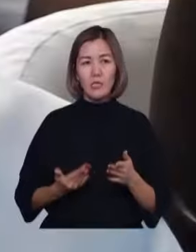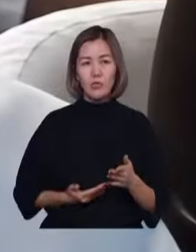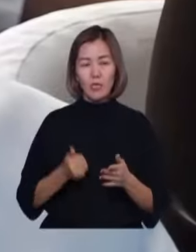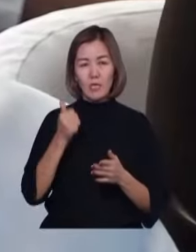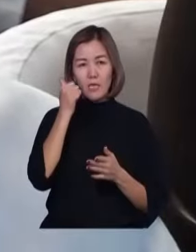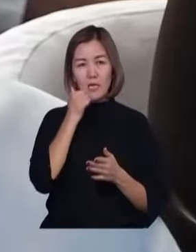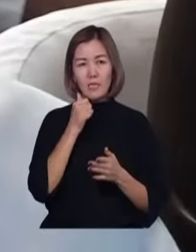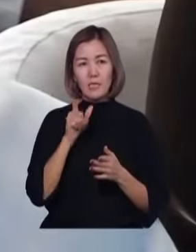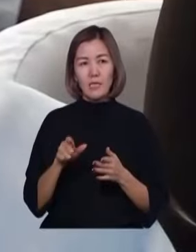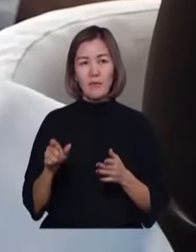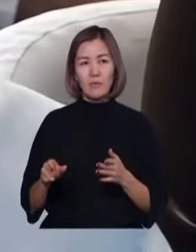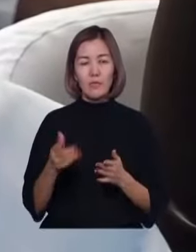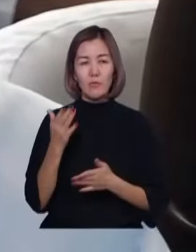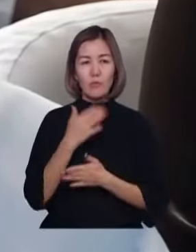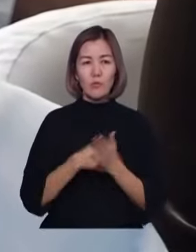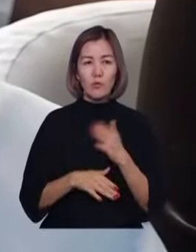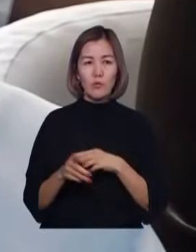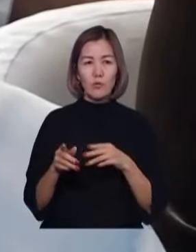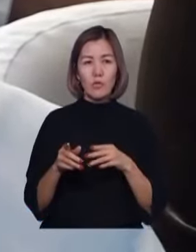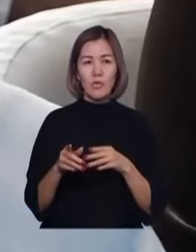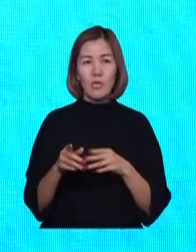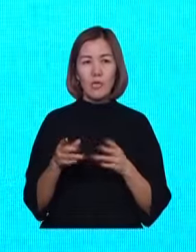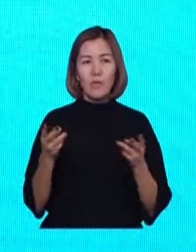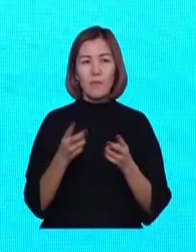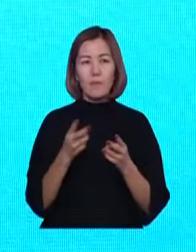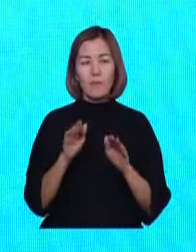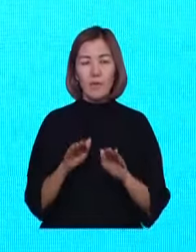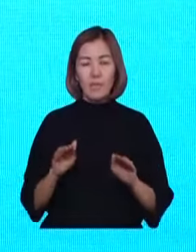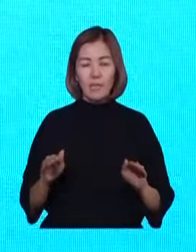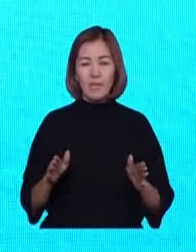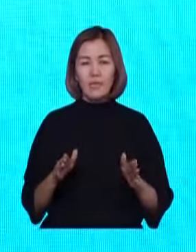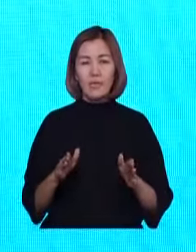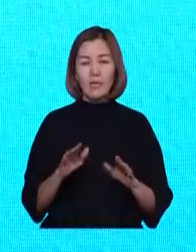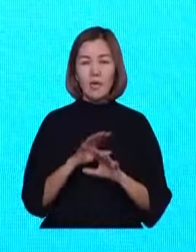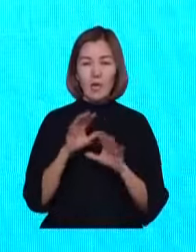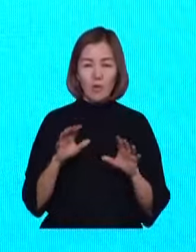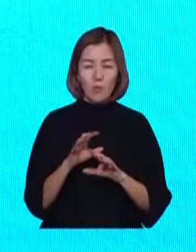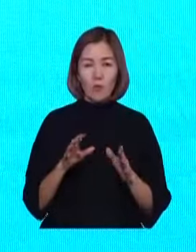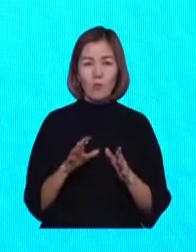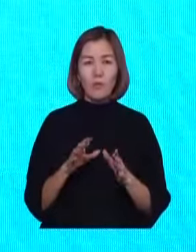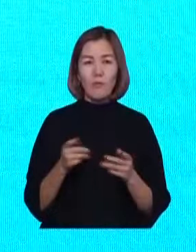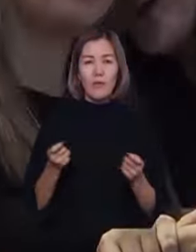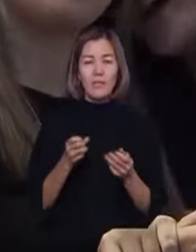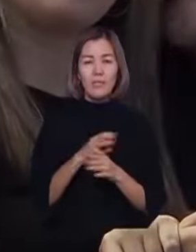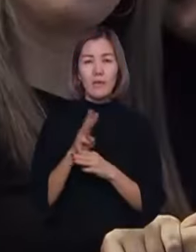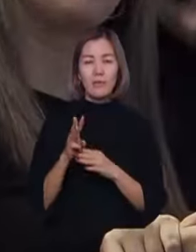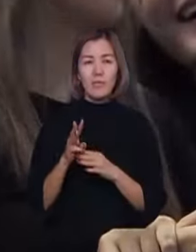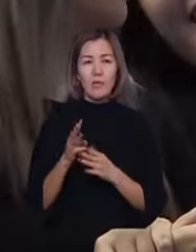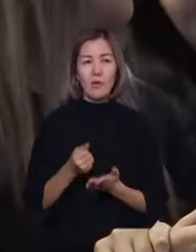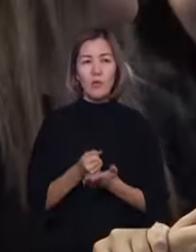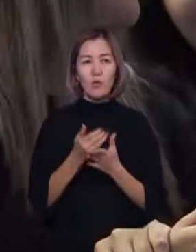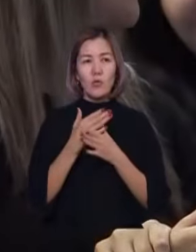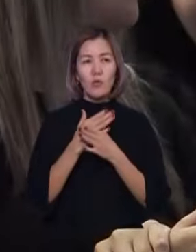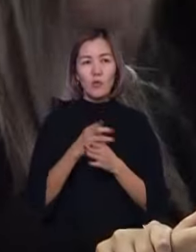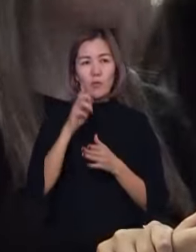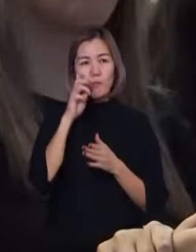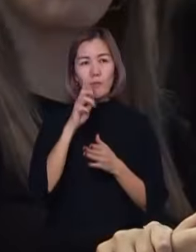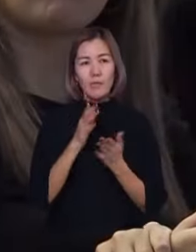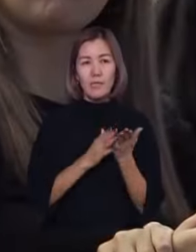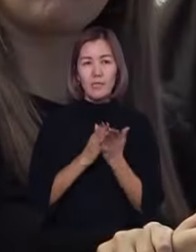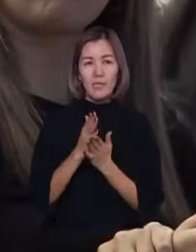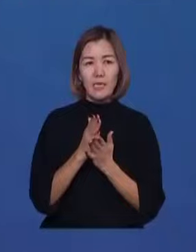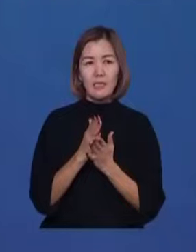қарттардың, мүмкіндігі шектеулі жандардың, ерекше қажеттілігі бар балалардың бабын тауып, халықтың аз қамтылған санатын қолдай отырып, мемлекеттік